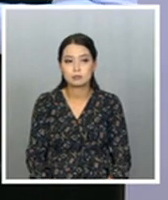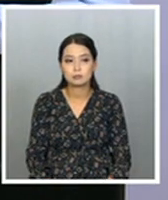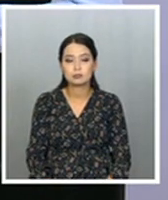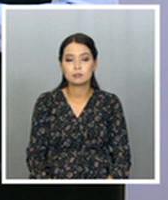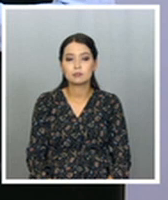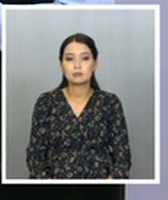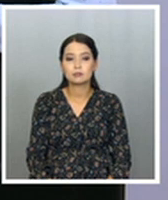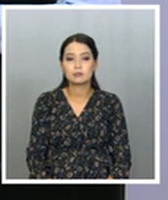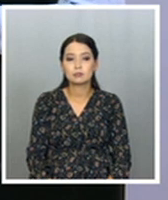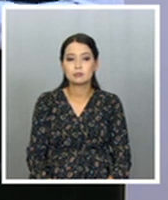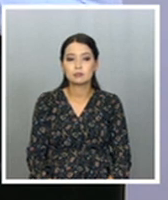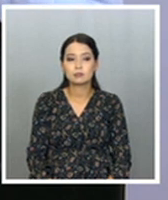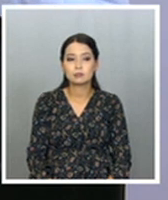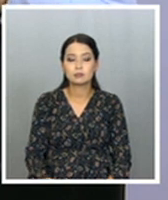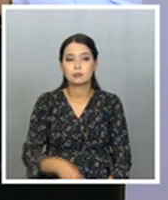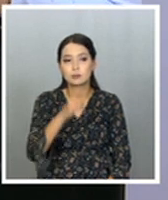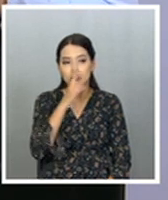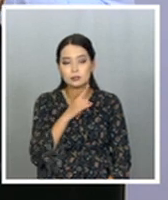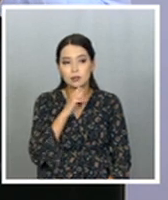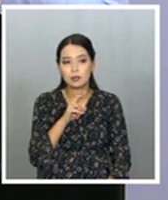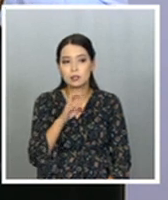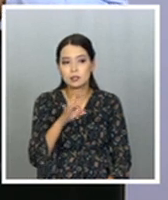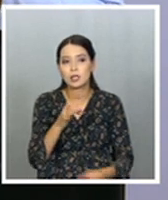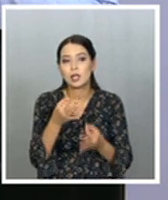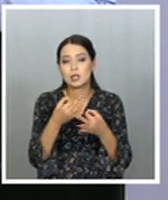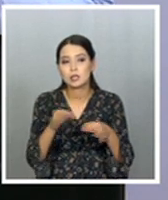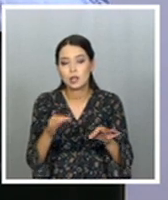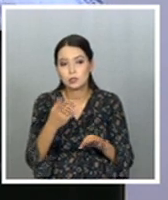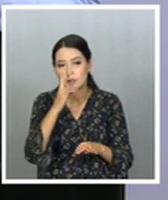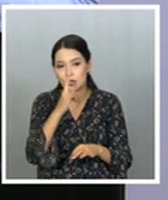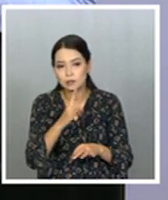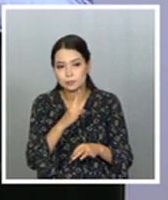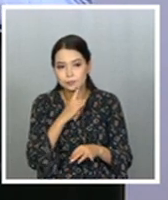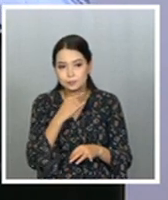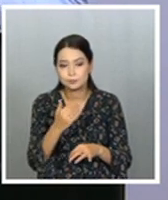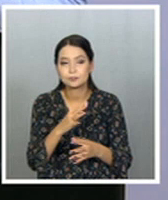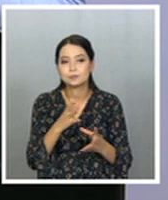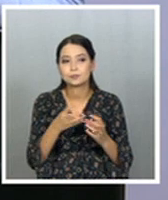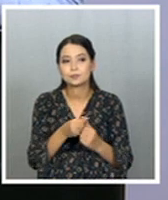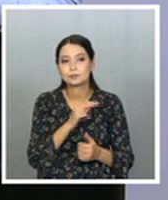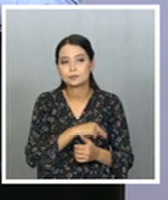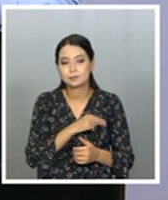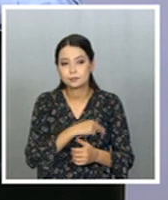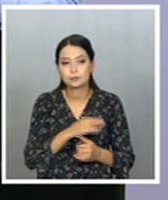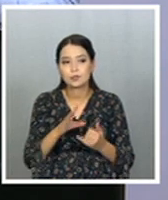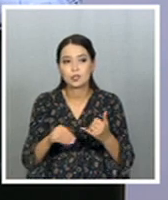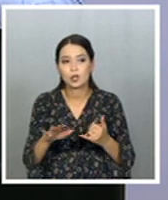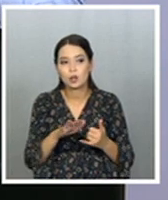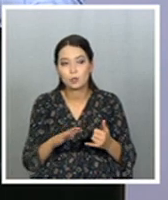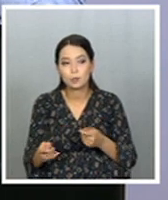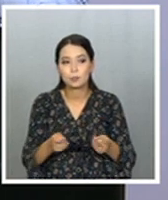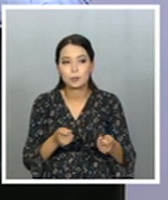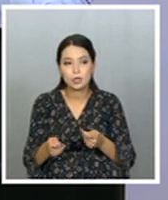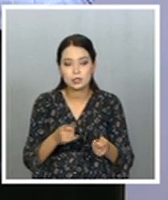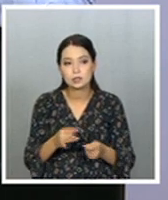Енді қазақ АКСР-ы мен тәуелсіз Қазақстанның жер аумағы, басқару жүйесі, негізгі заңы, идеологиясы